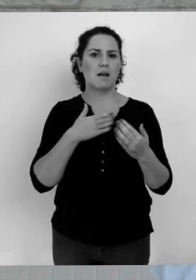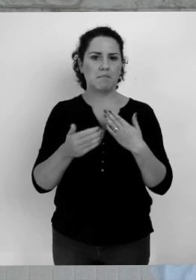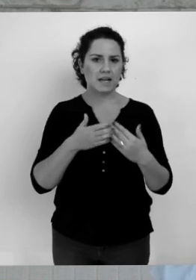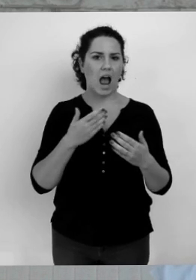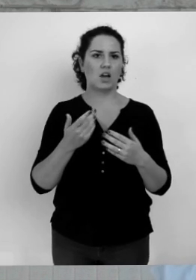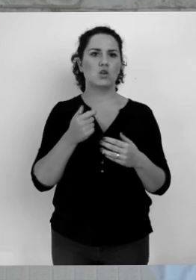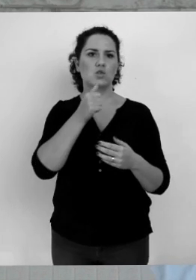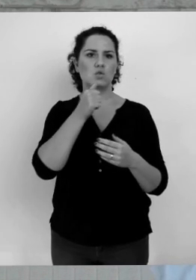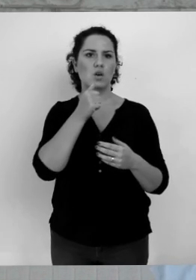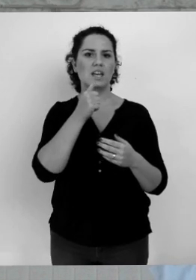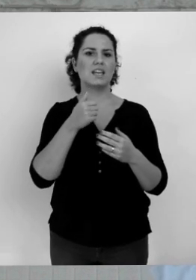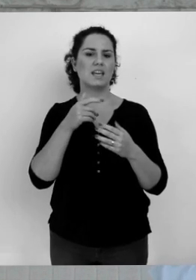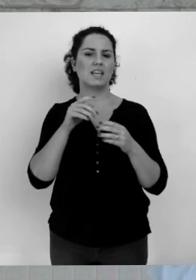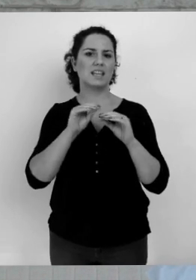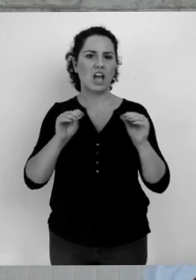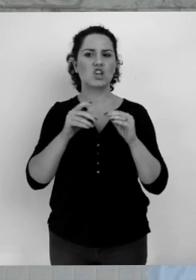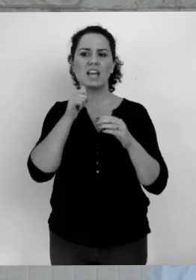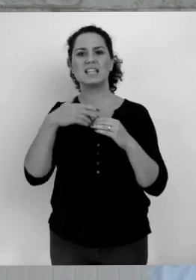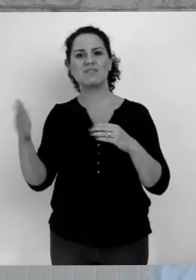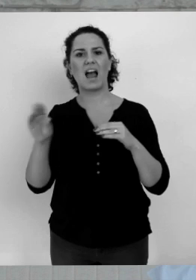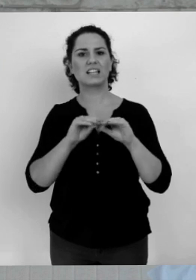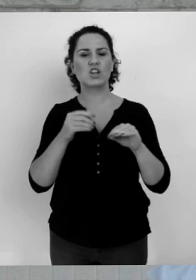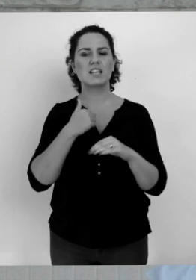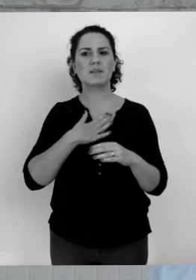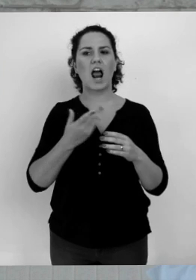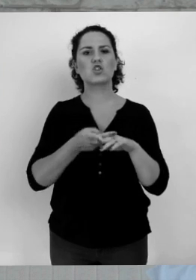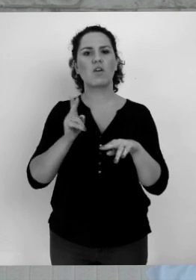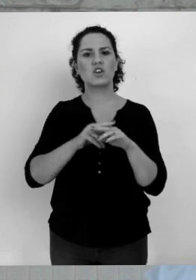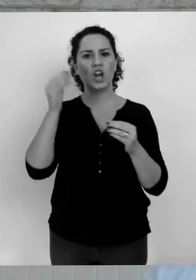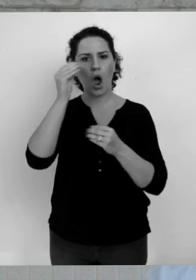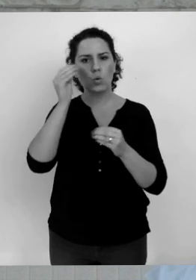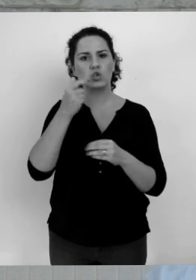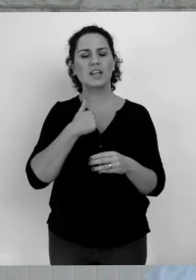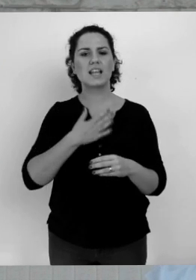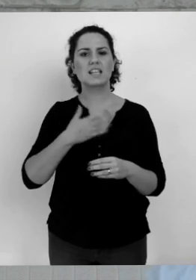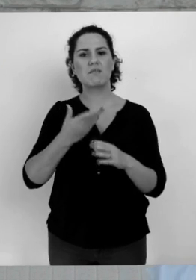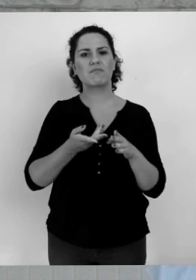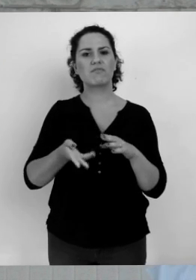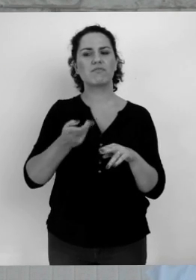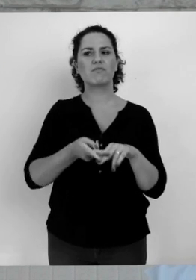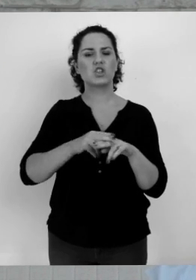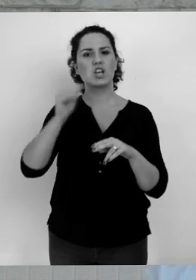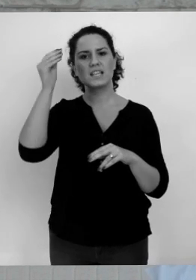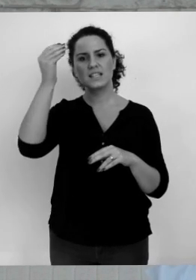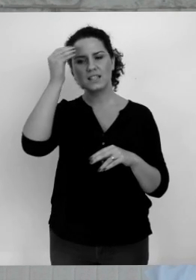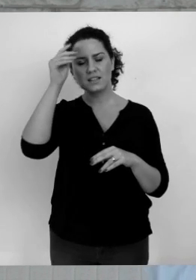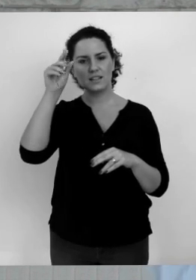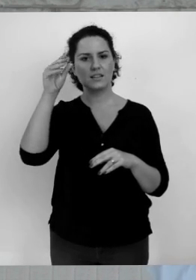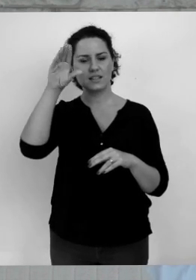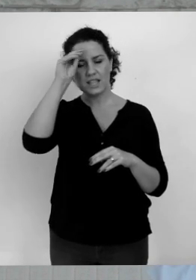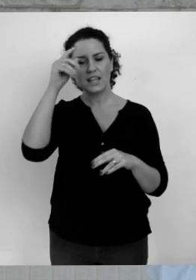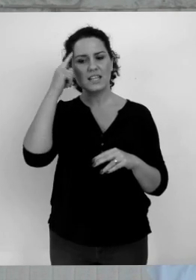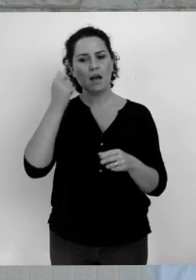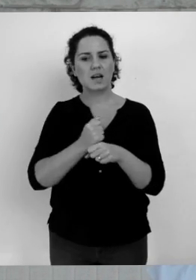tečaju i izvan tečaja, jer sam htjela što više naučiti, htjela sam više znati da je znam raditi svoj